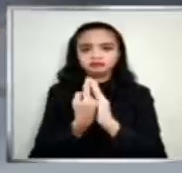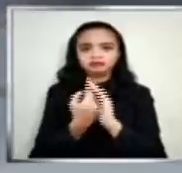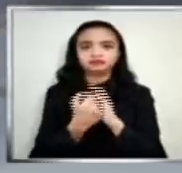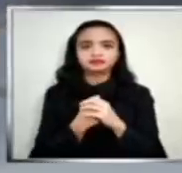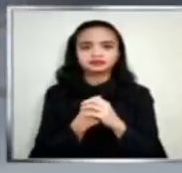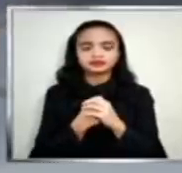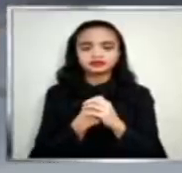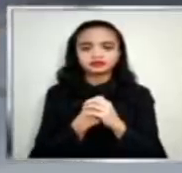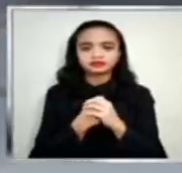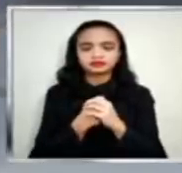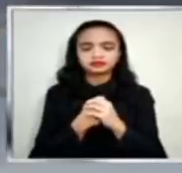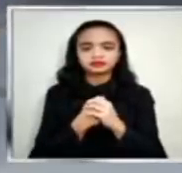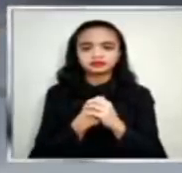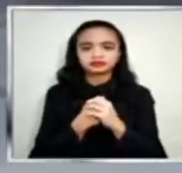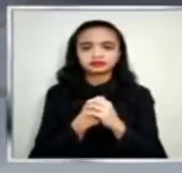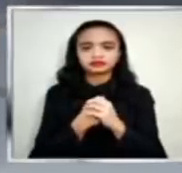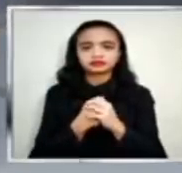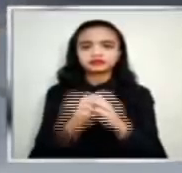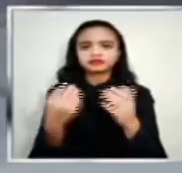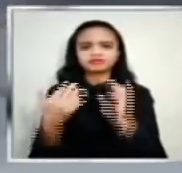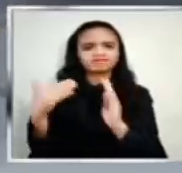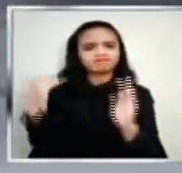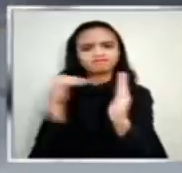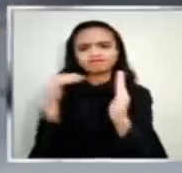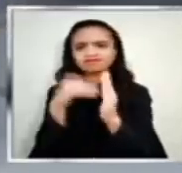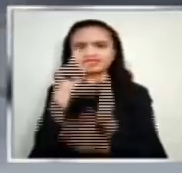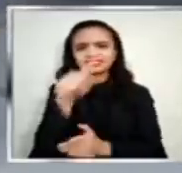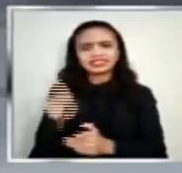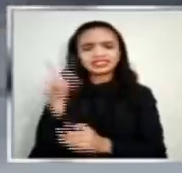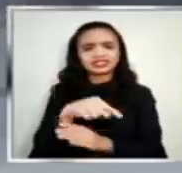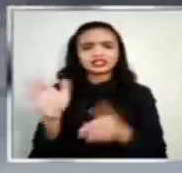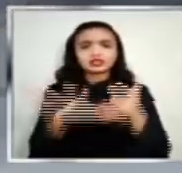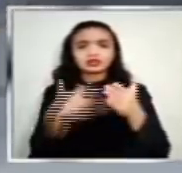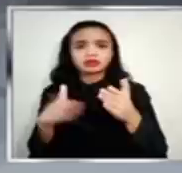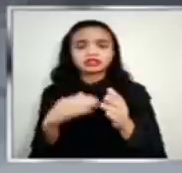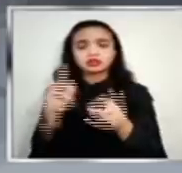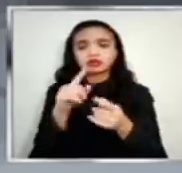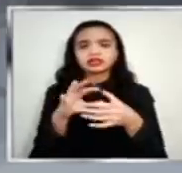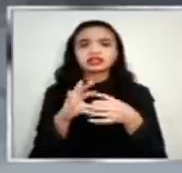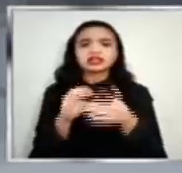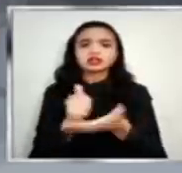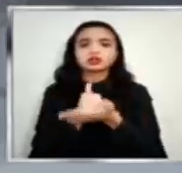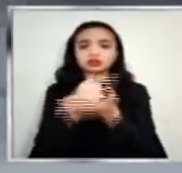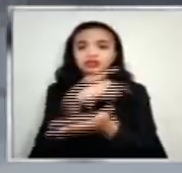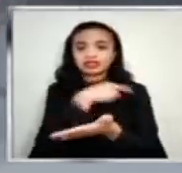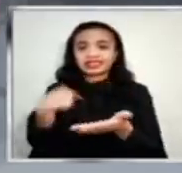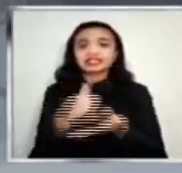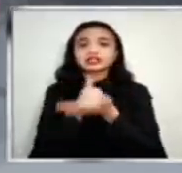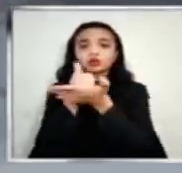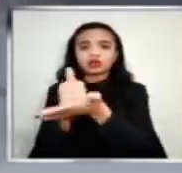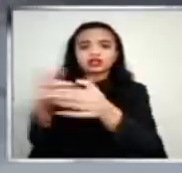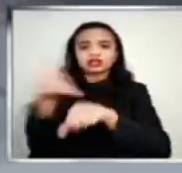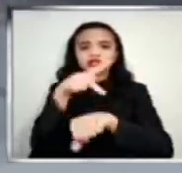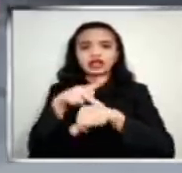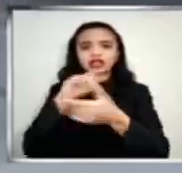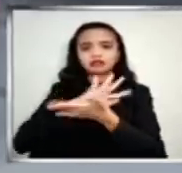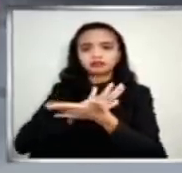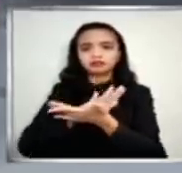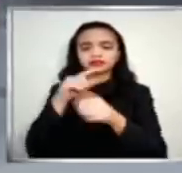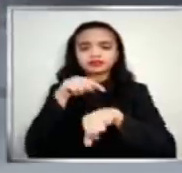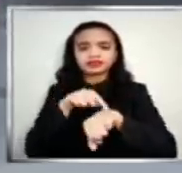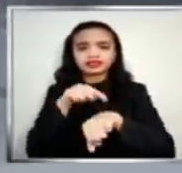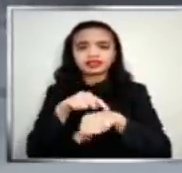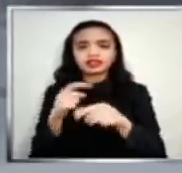Umani ng batikos ang music video ng pagtutulungan ng China at Pilipinas sa panahon ng COVID-19 pandemic na in-upload ng Chinese Embassy.